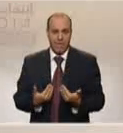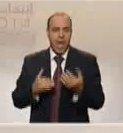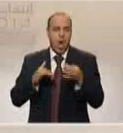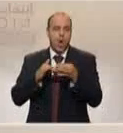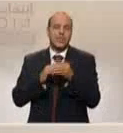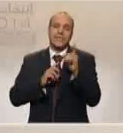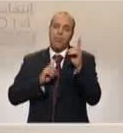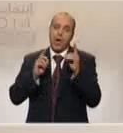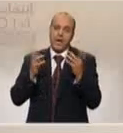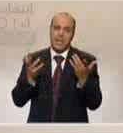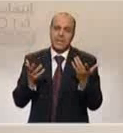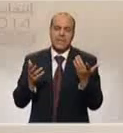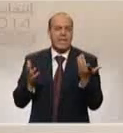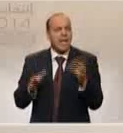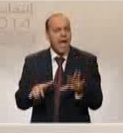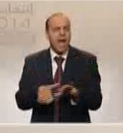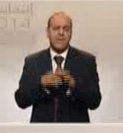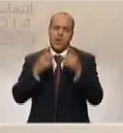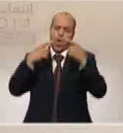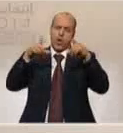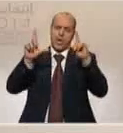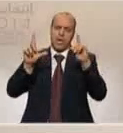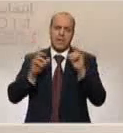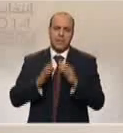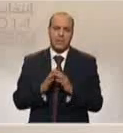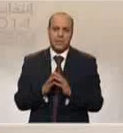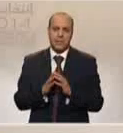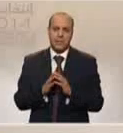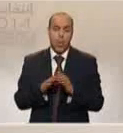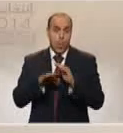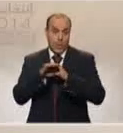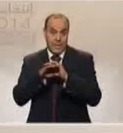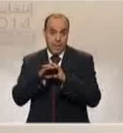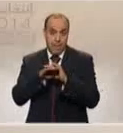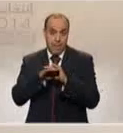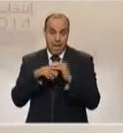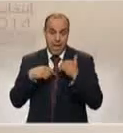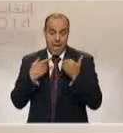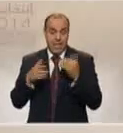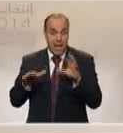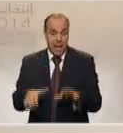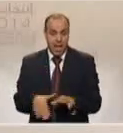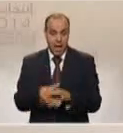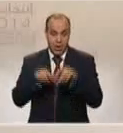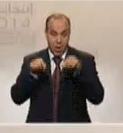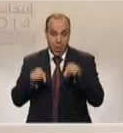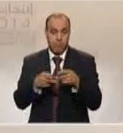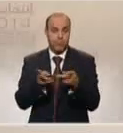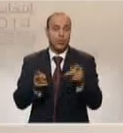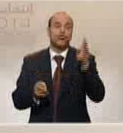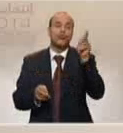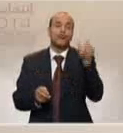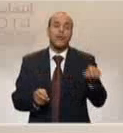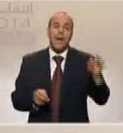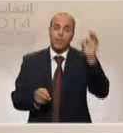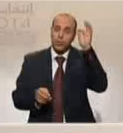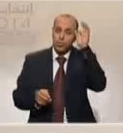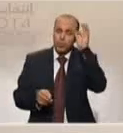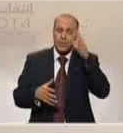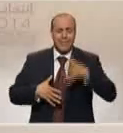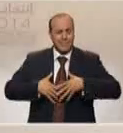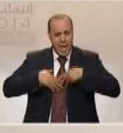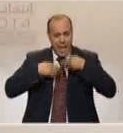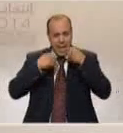ديمقراطي مهرجان للحريه والسبب في ان هذا المهرج اليوم متاح لشعب تونس هو